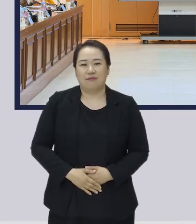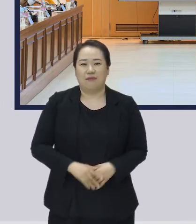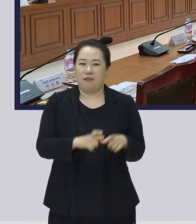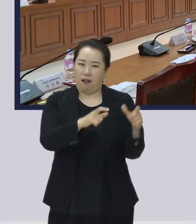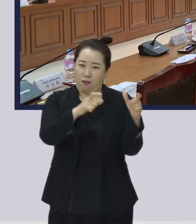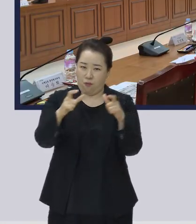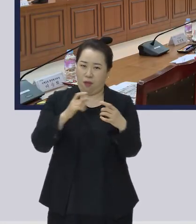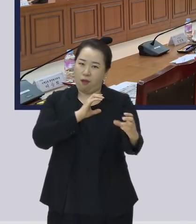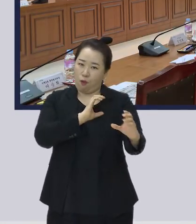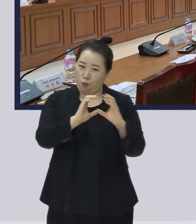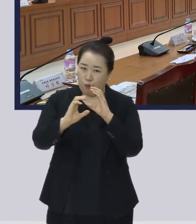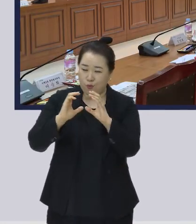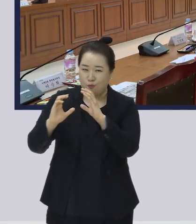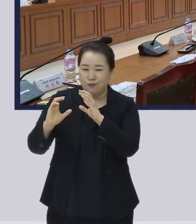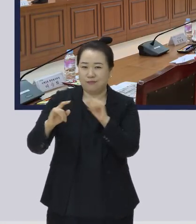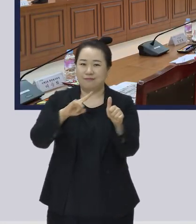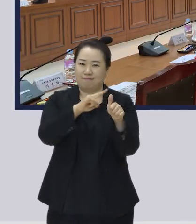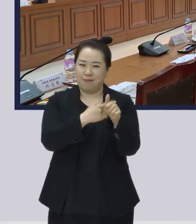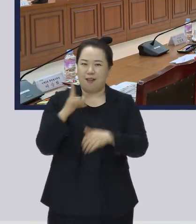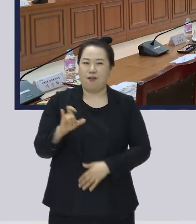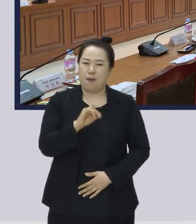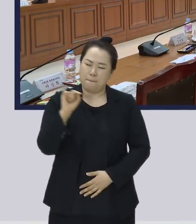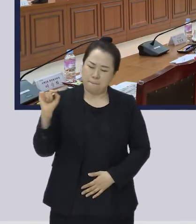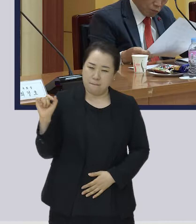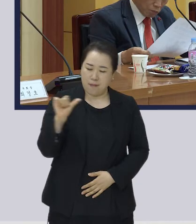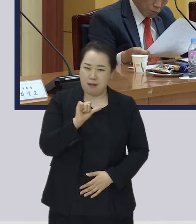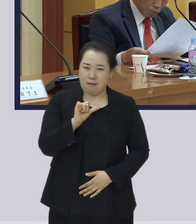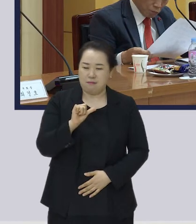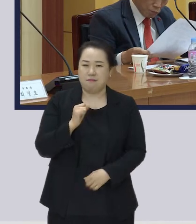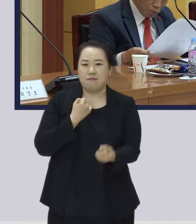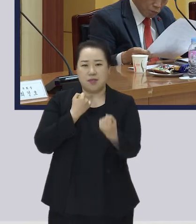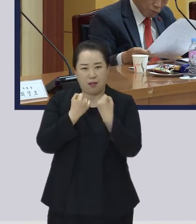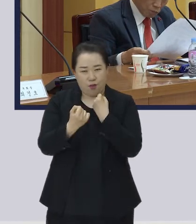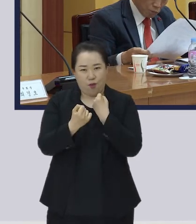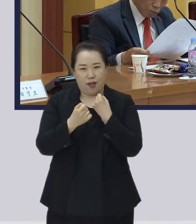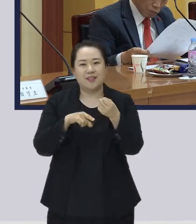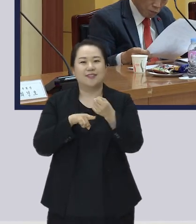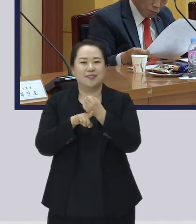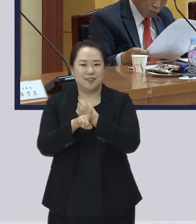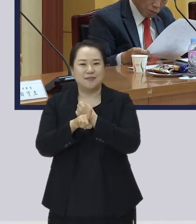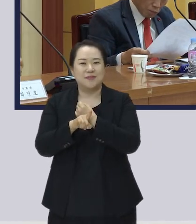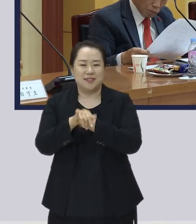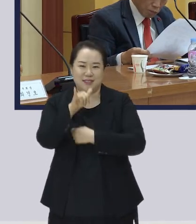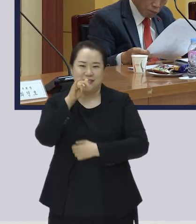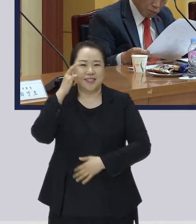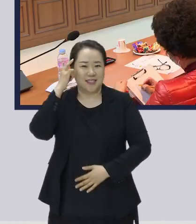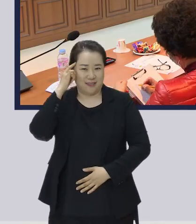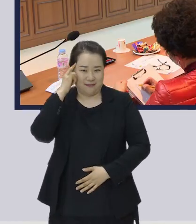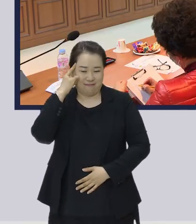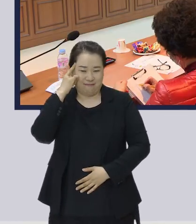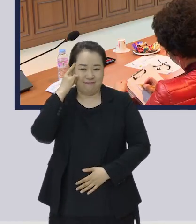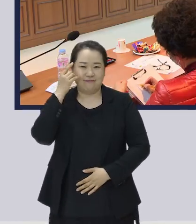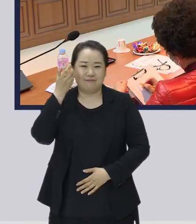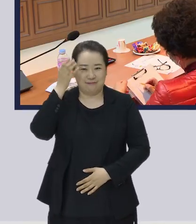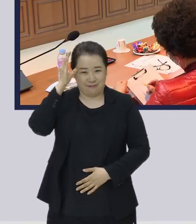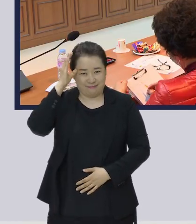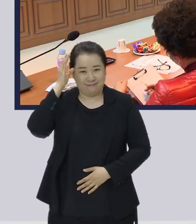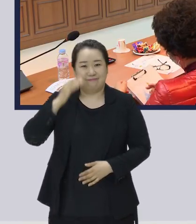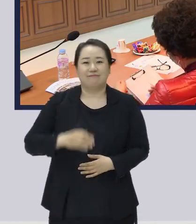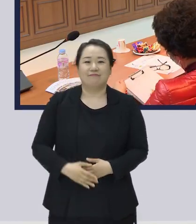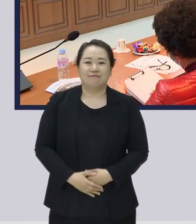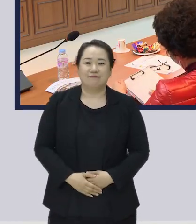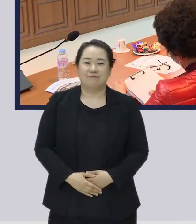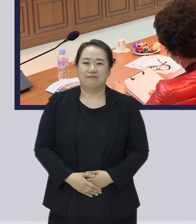갖습니다. 각계각층 구민들과의 소통을 통해 코로나19 조기 극복 대응책을 찾는 의미 있는 시간이 되길